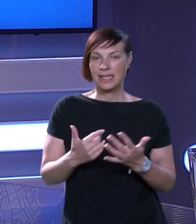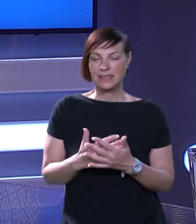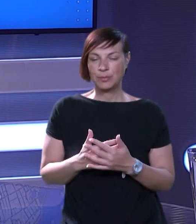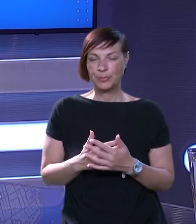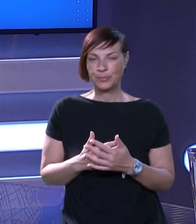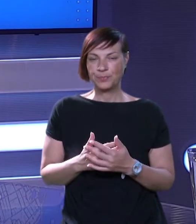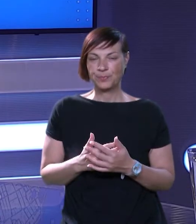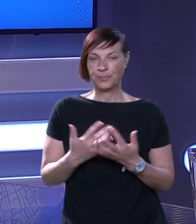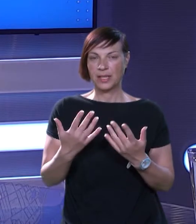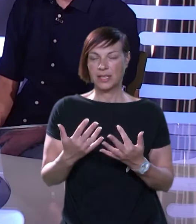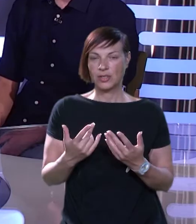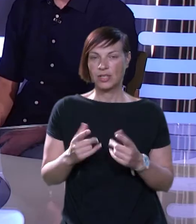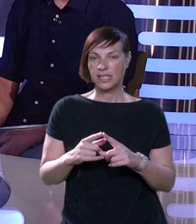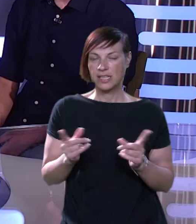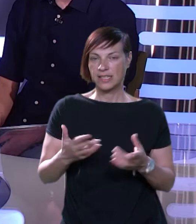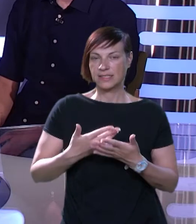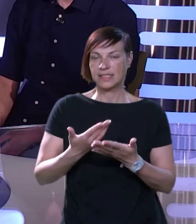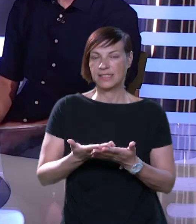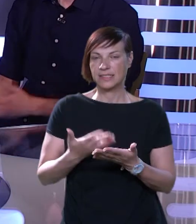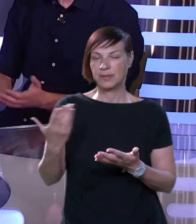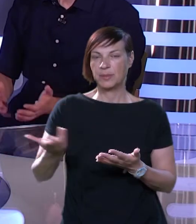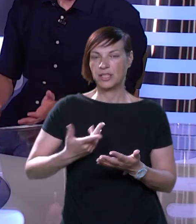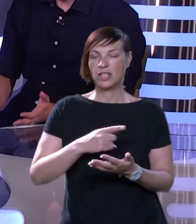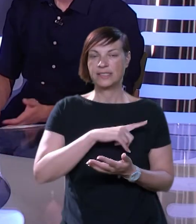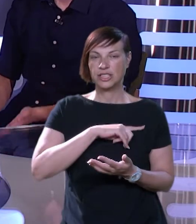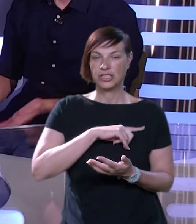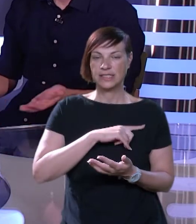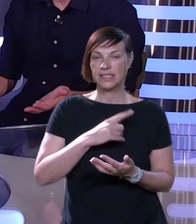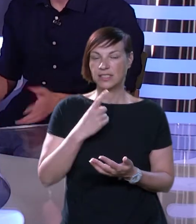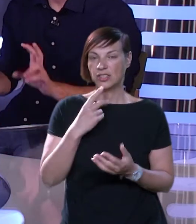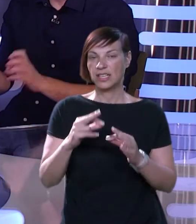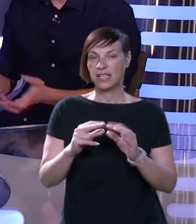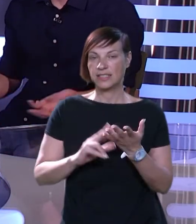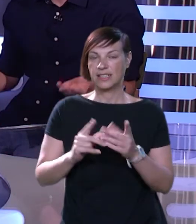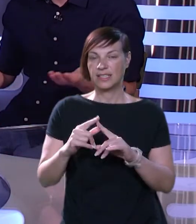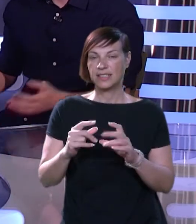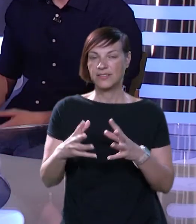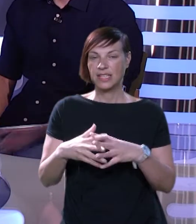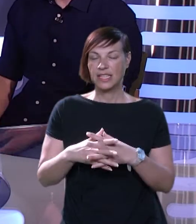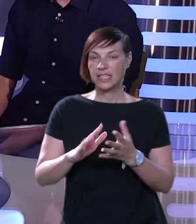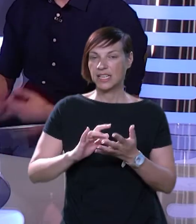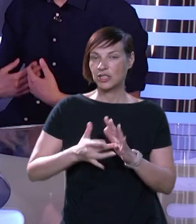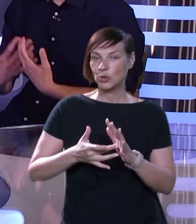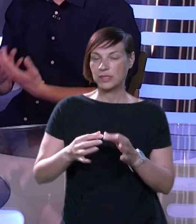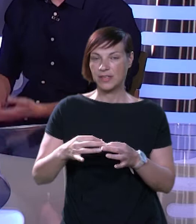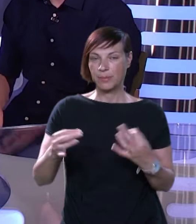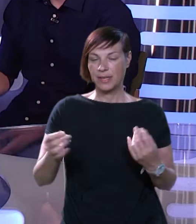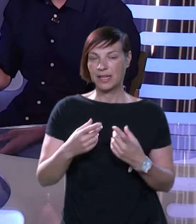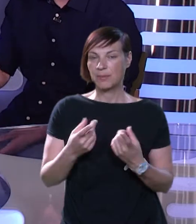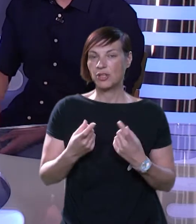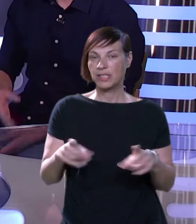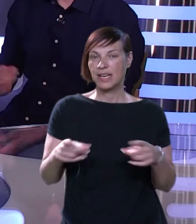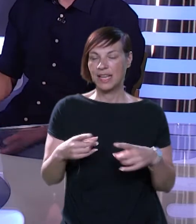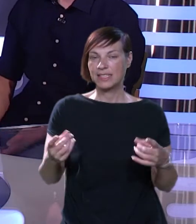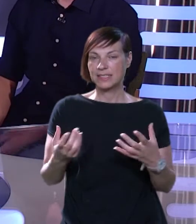jesmo, da. Kolika razlika za tebe nekako dolaziš iz Rijeke koja je alternativni grad po nekako svim mjerilima od